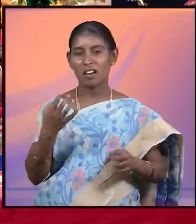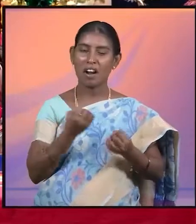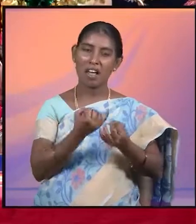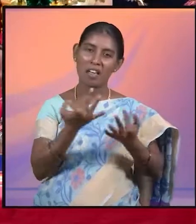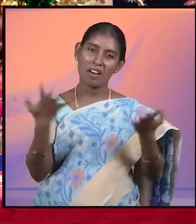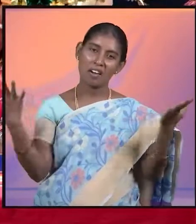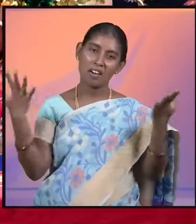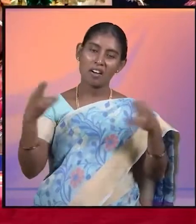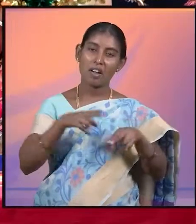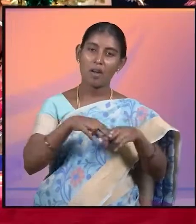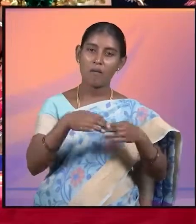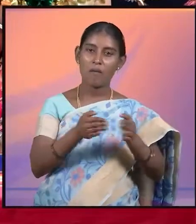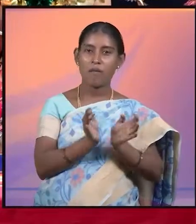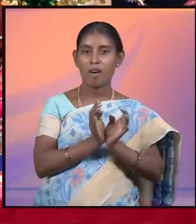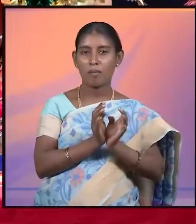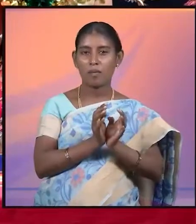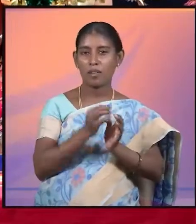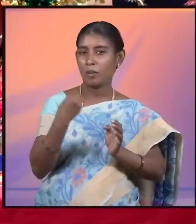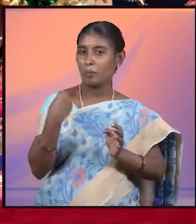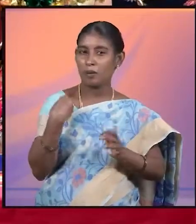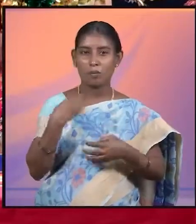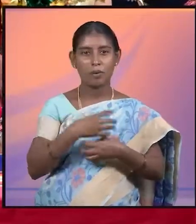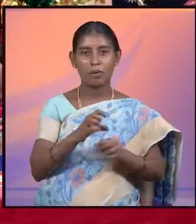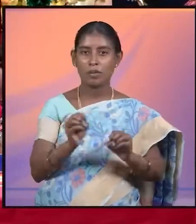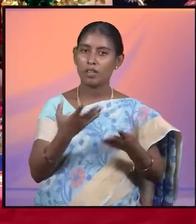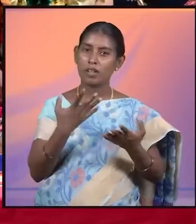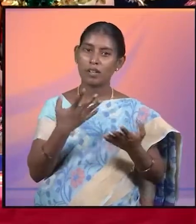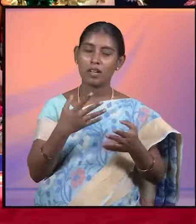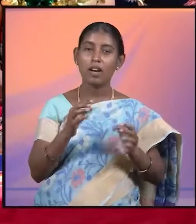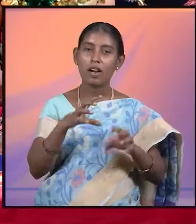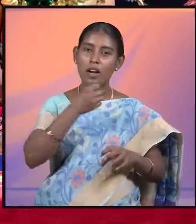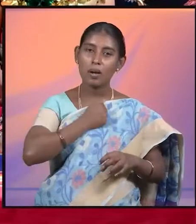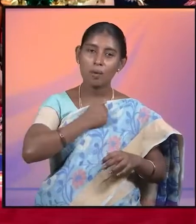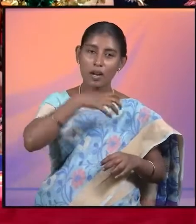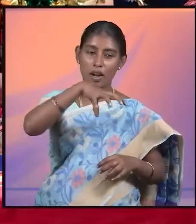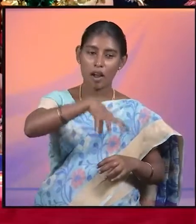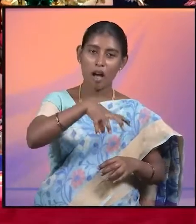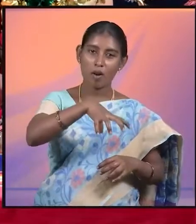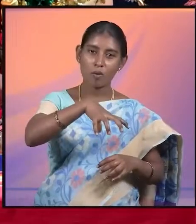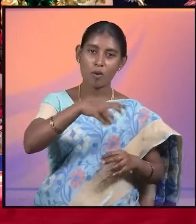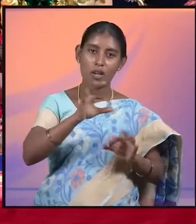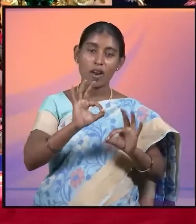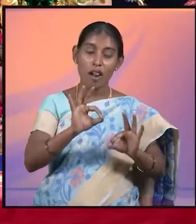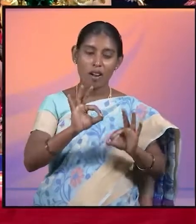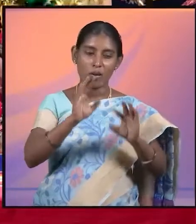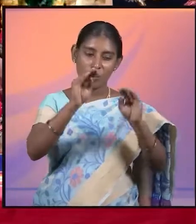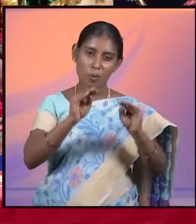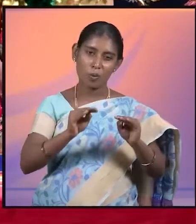பல குடும்பங்கள் நிலகுலைஞ்சு போகுது, நாட்டோட வளமும் குறையுதுன்னு